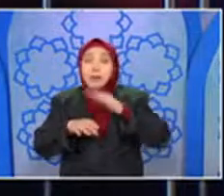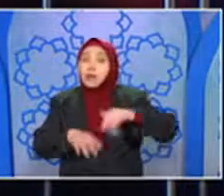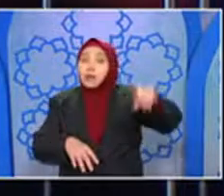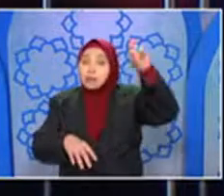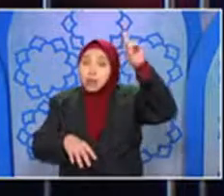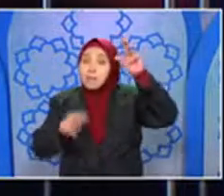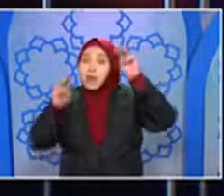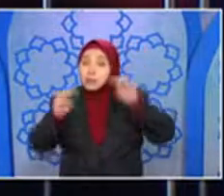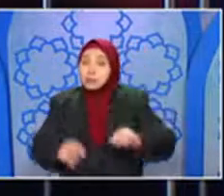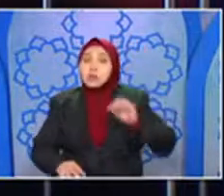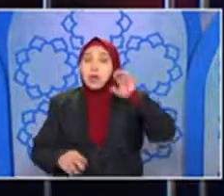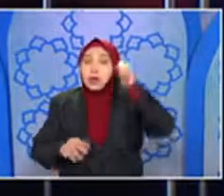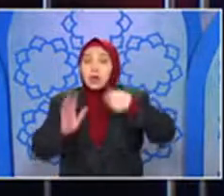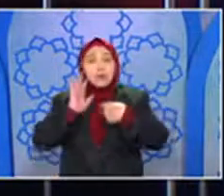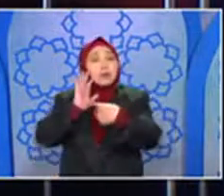Taala,